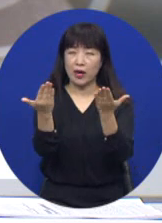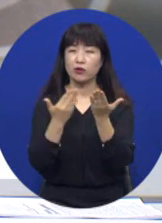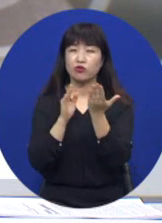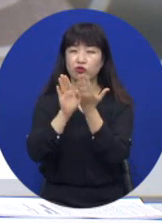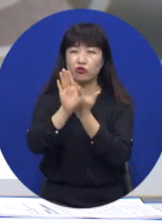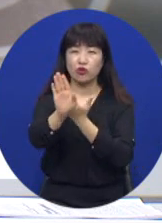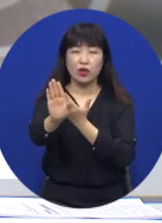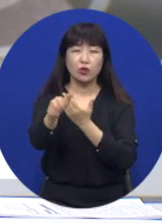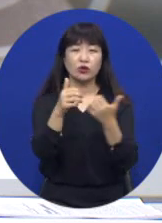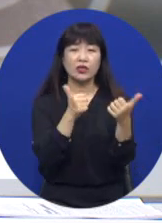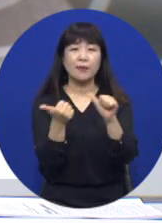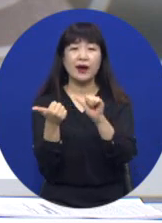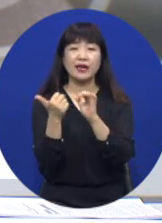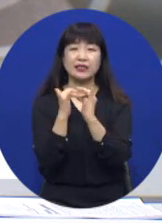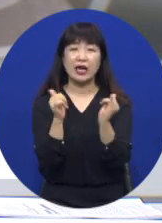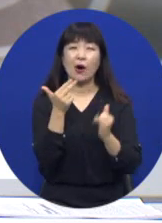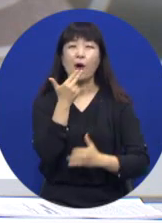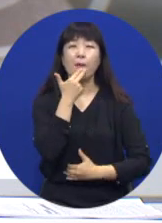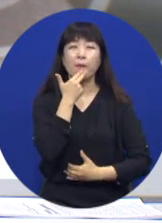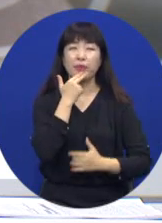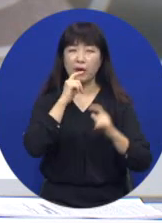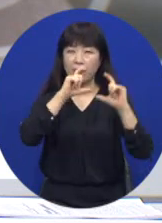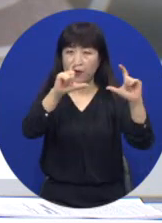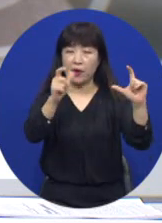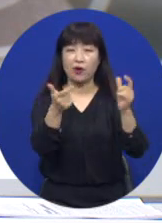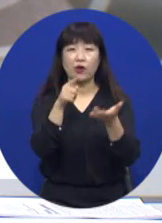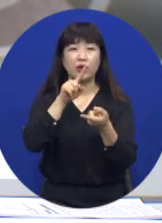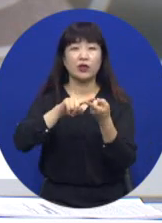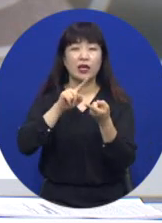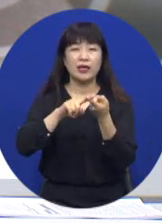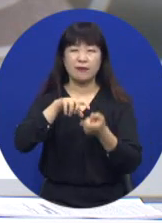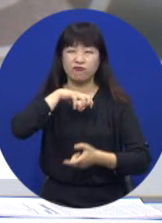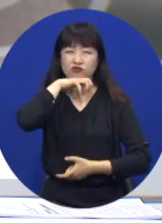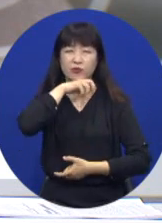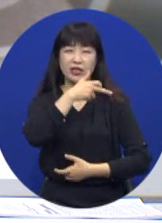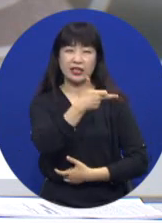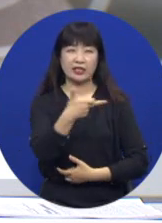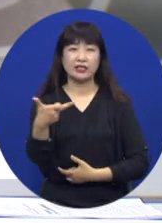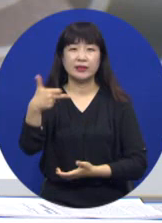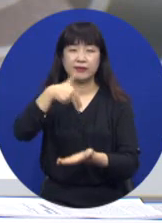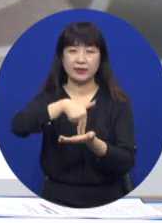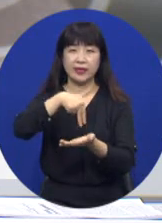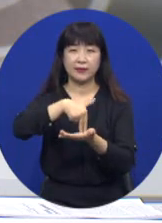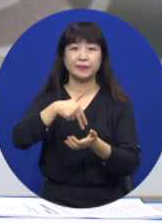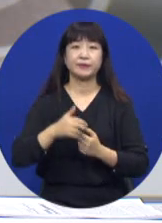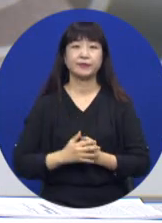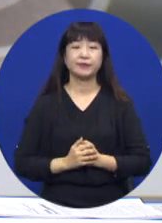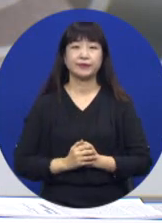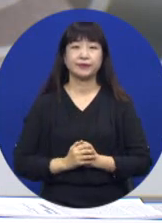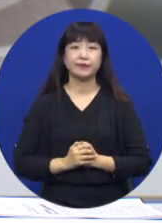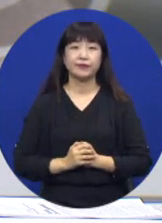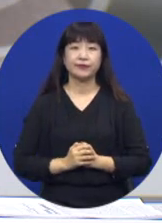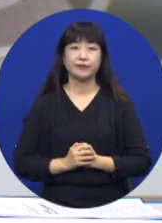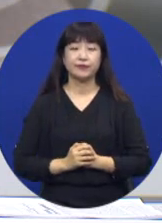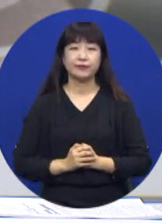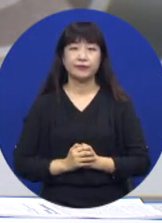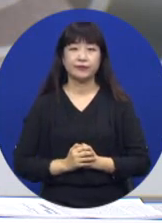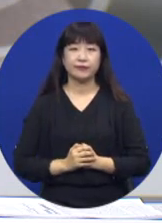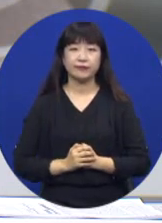사망자가 없다고 발표하는 바람에 백신에 대한 불신만 커지고 있습니다 조인호 기자 입니다